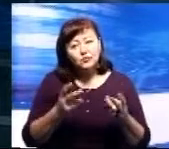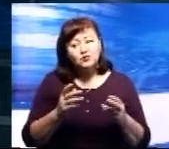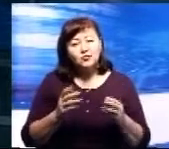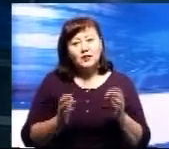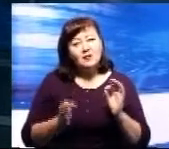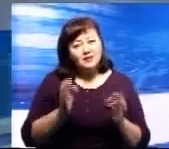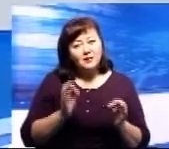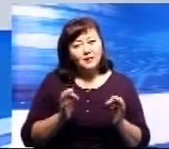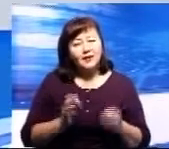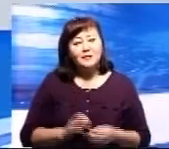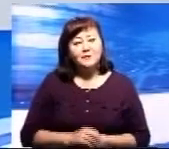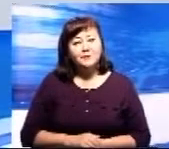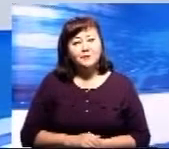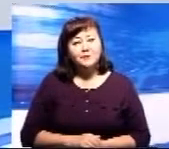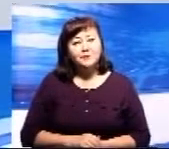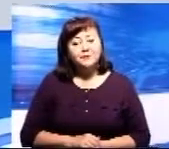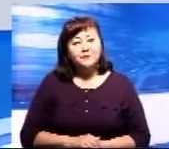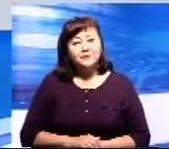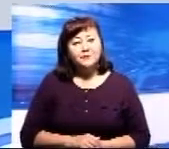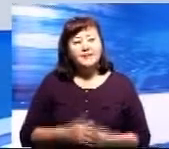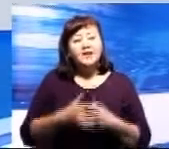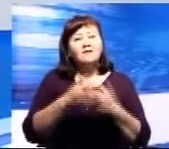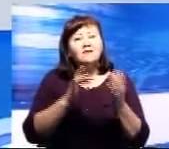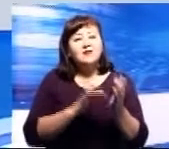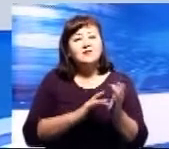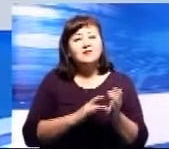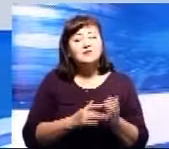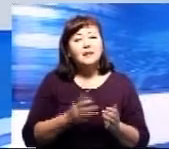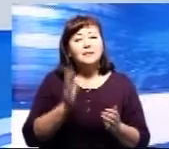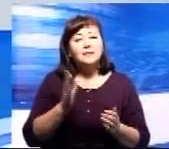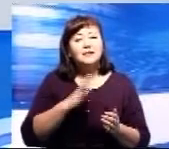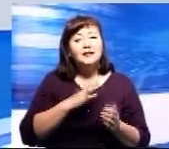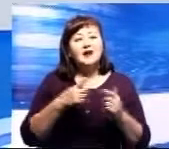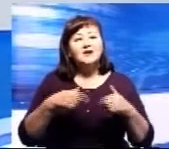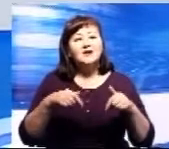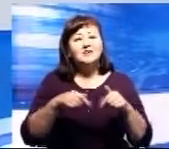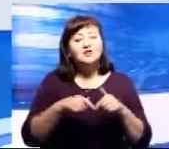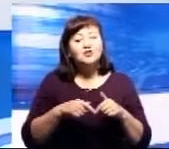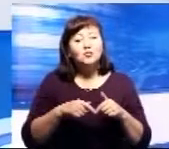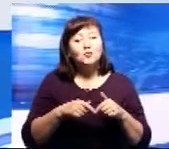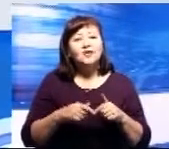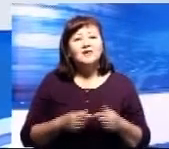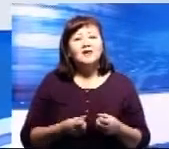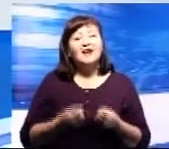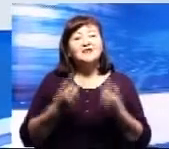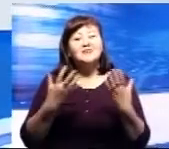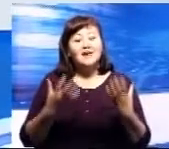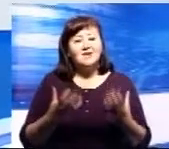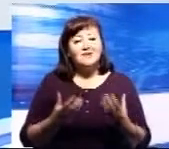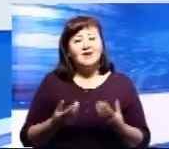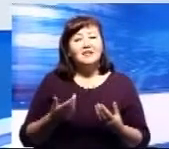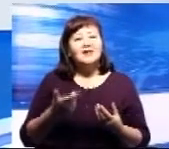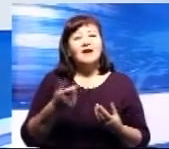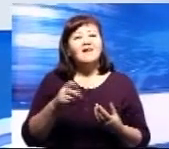нашей нации. В городском дворце культуры прошел гала-концерт областного творческого конкурса «Две звезды».